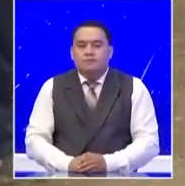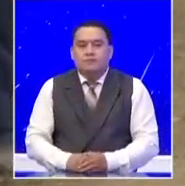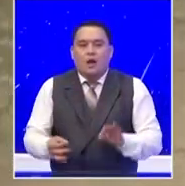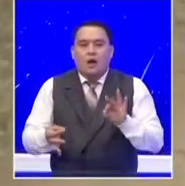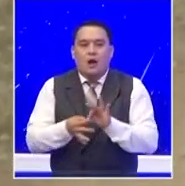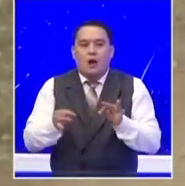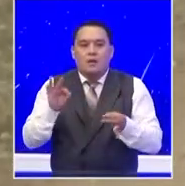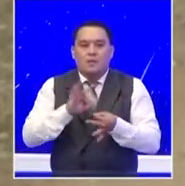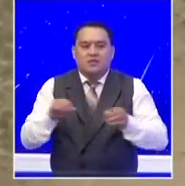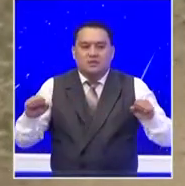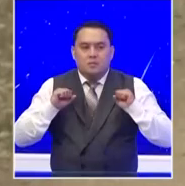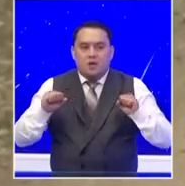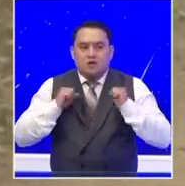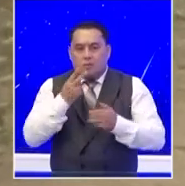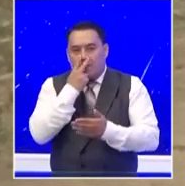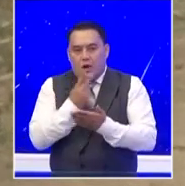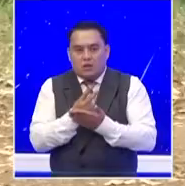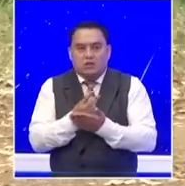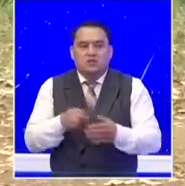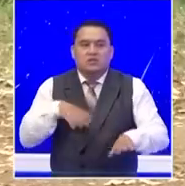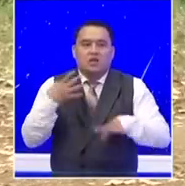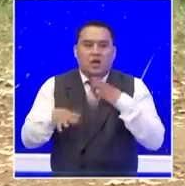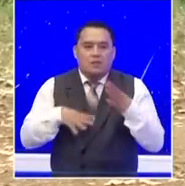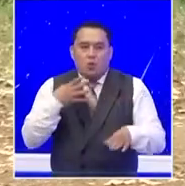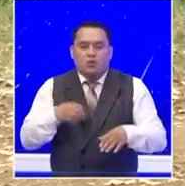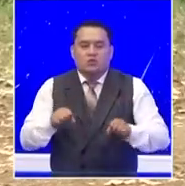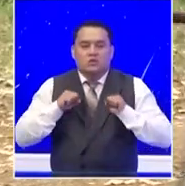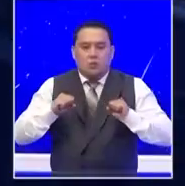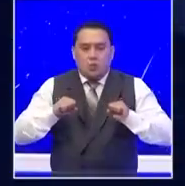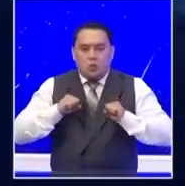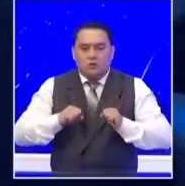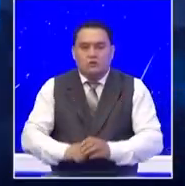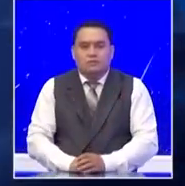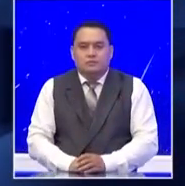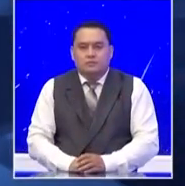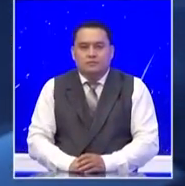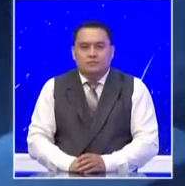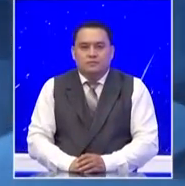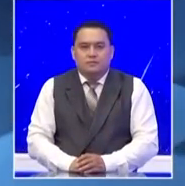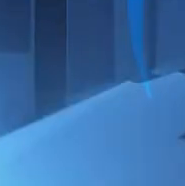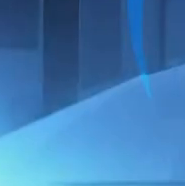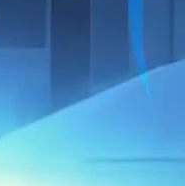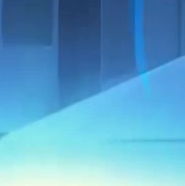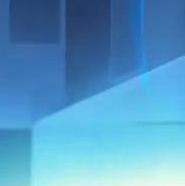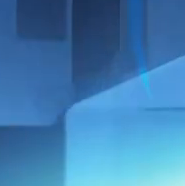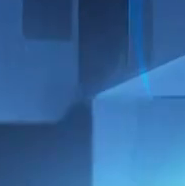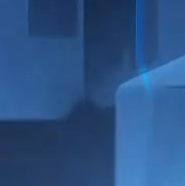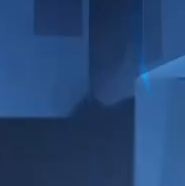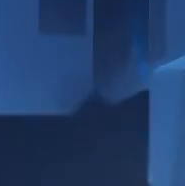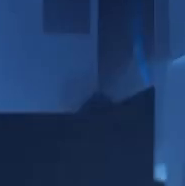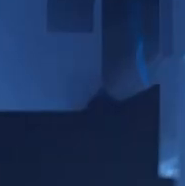олимпийский вид спорта, и спортсмены на своем примере призывают население заниматься физической культурой и спортом. Алексей Цоя, Буэк Утыкпай, телеканал ЖТСУ,